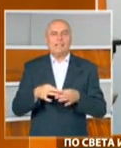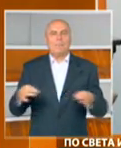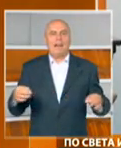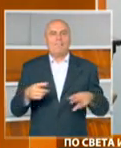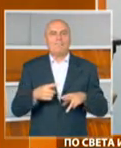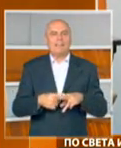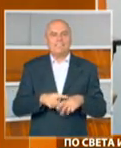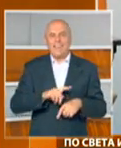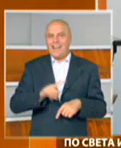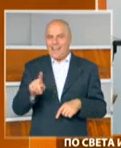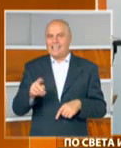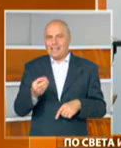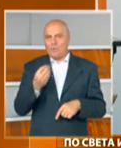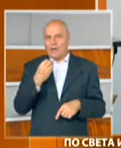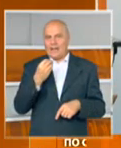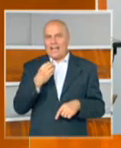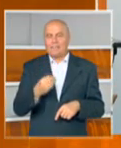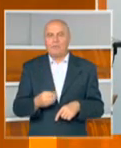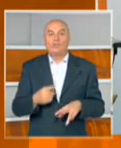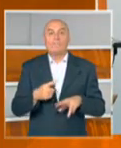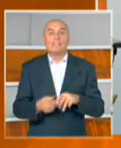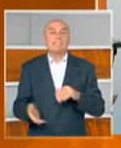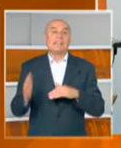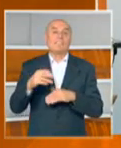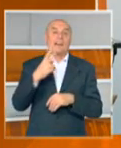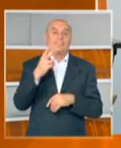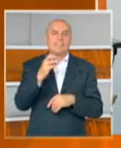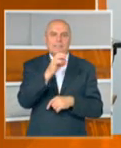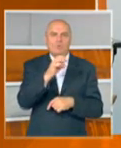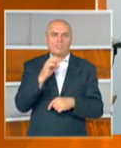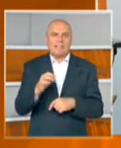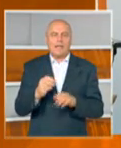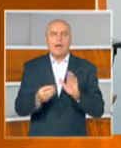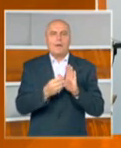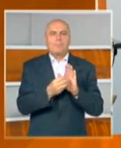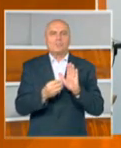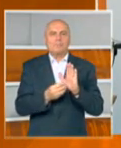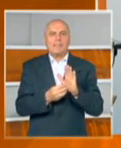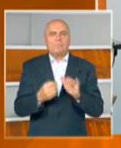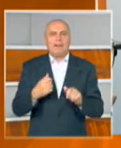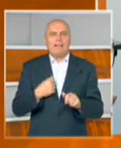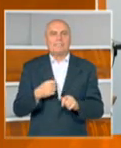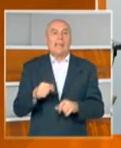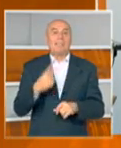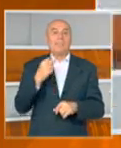не представлява само храните, при които инфлацията надхвърля 20%. По сметки в нашата комисия тя е над 24%.